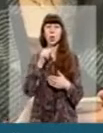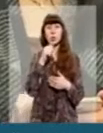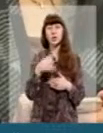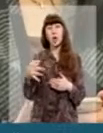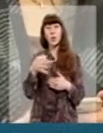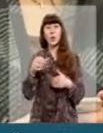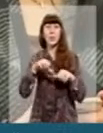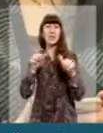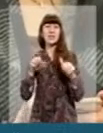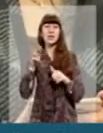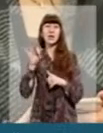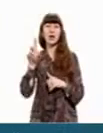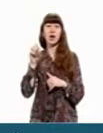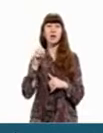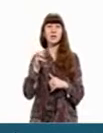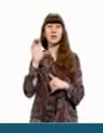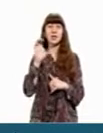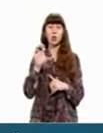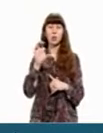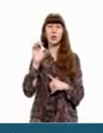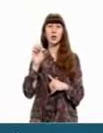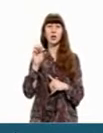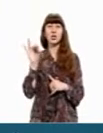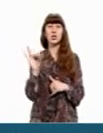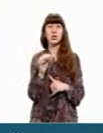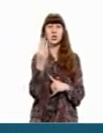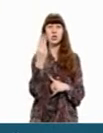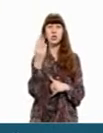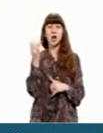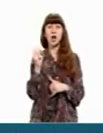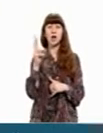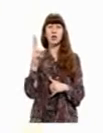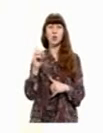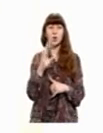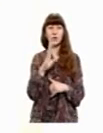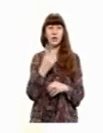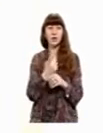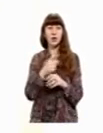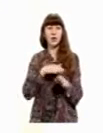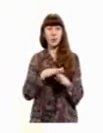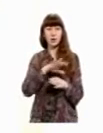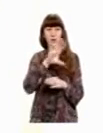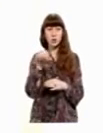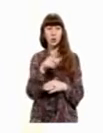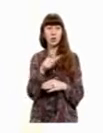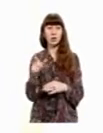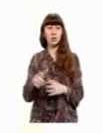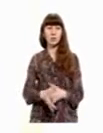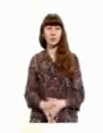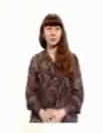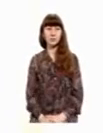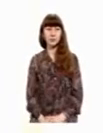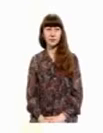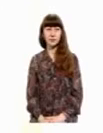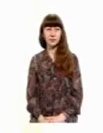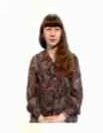областного маслихата Сайлаубек Ещанов. Сергей Михайлович, вы это все сделали для нас. Это, наверное, меньше вам нужно,